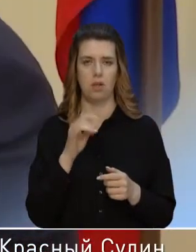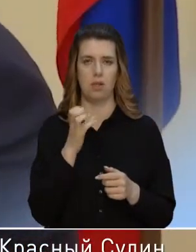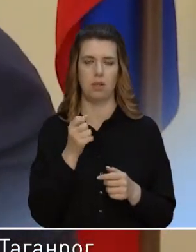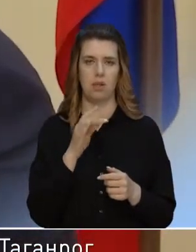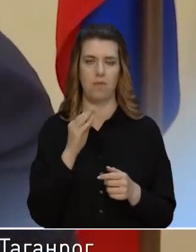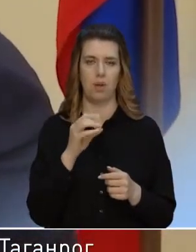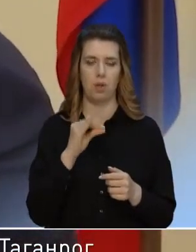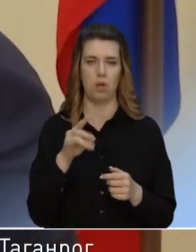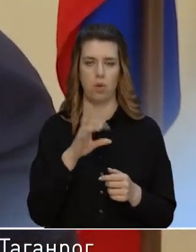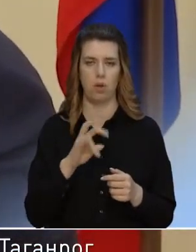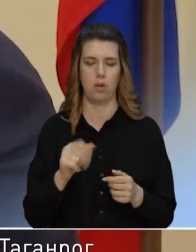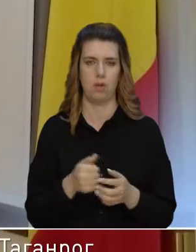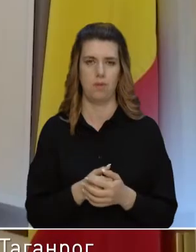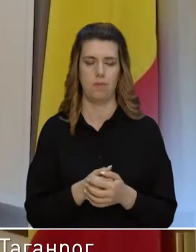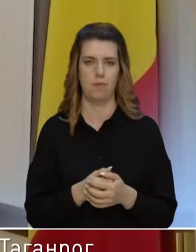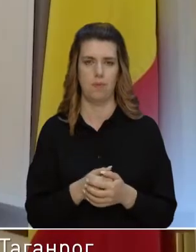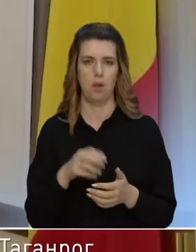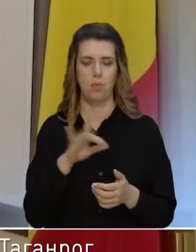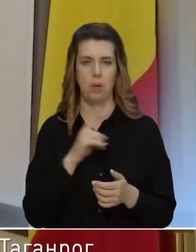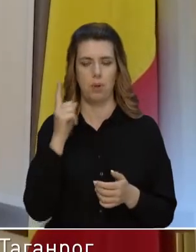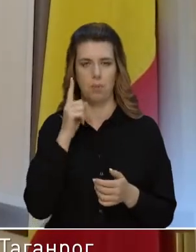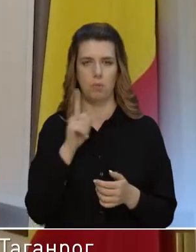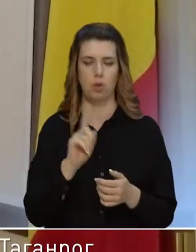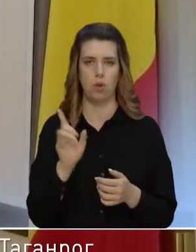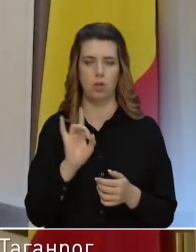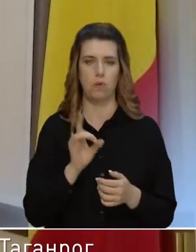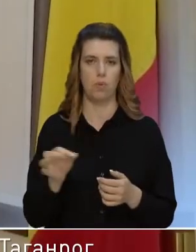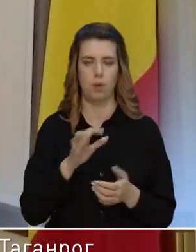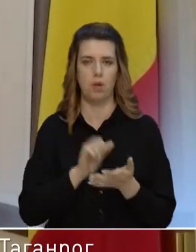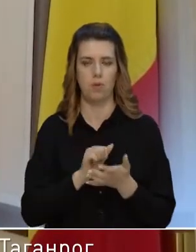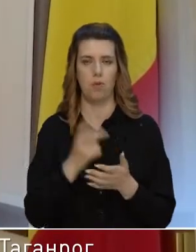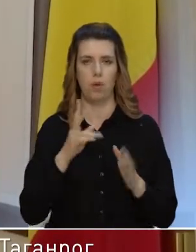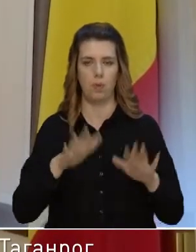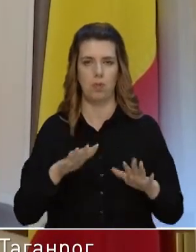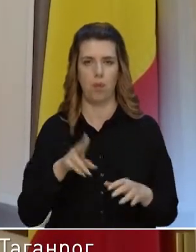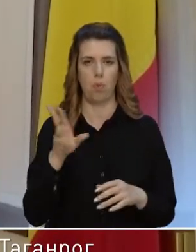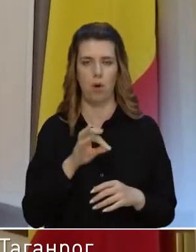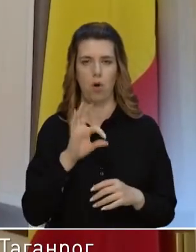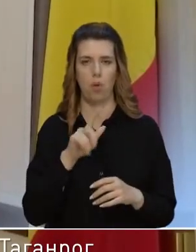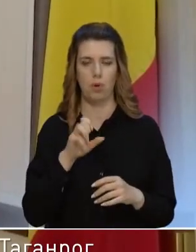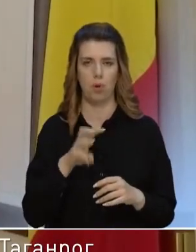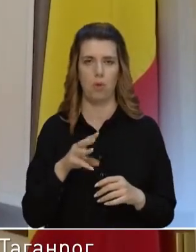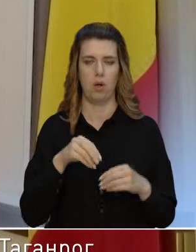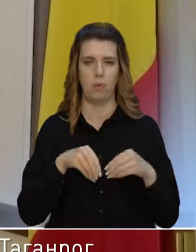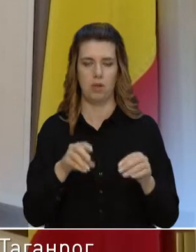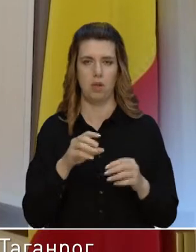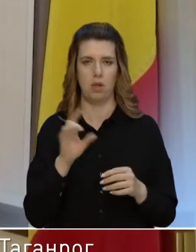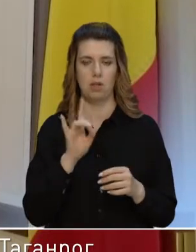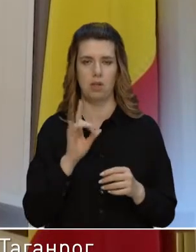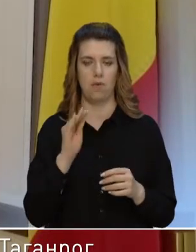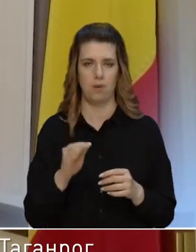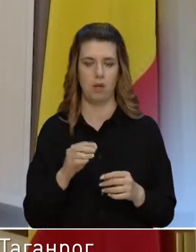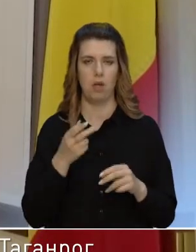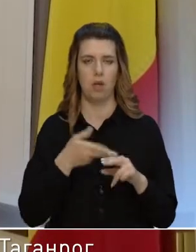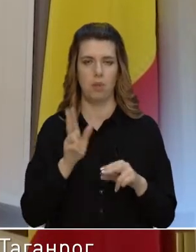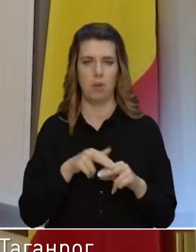Ассоциацией фермеров Дона. Мы понимаем, что Ростовская область занимает второе место по объему посевных площадей в Российской